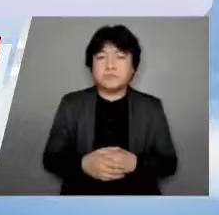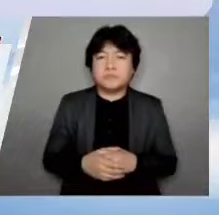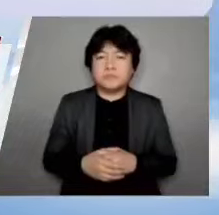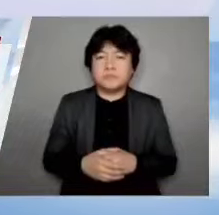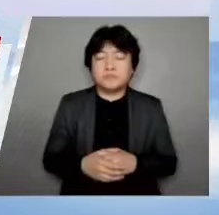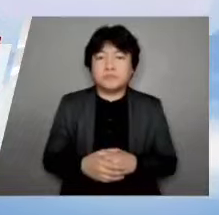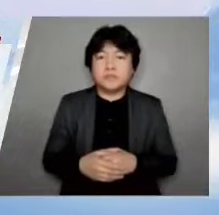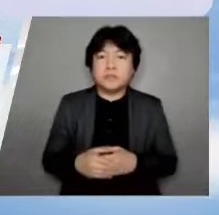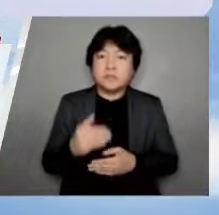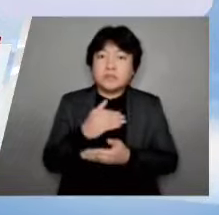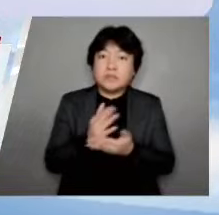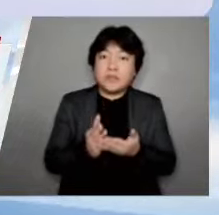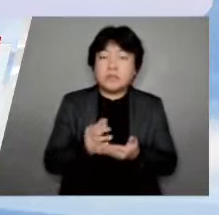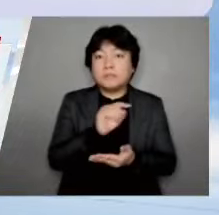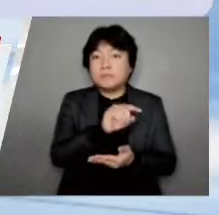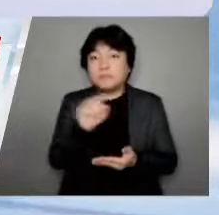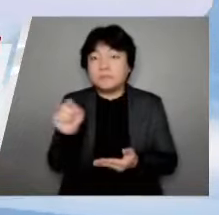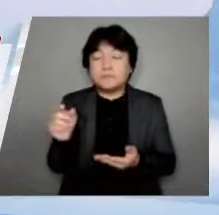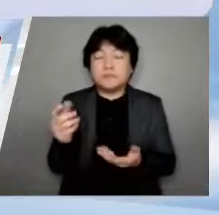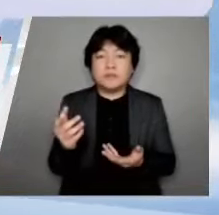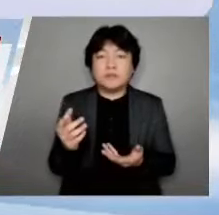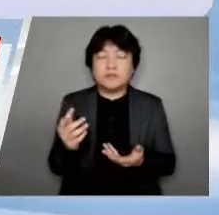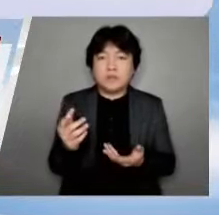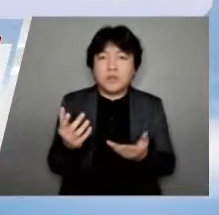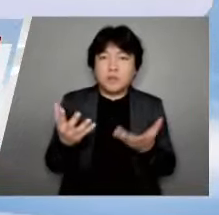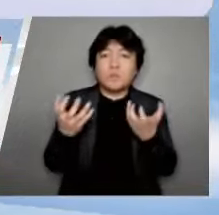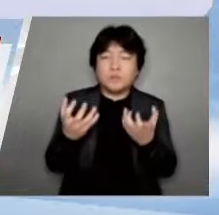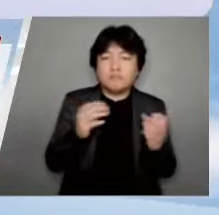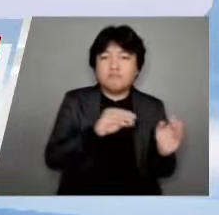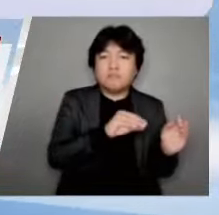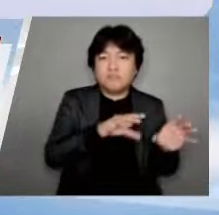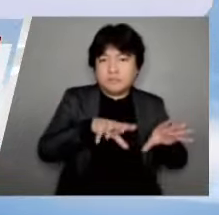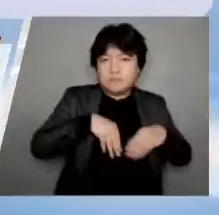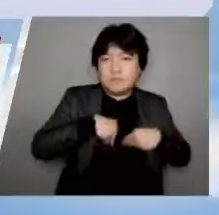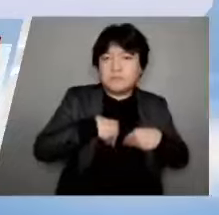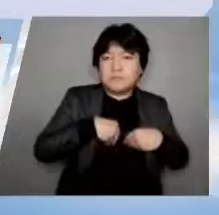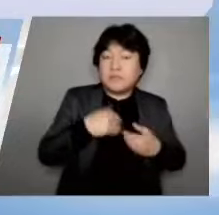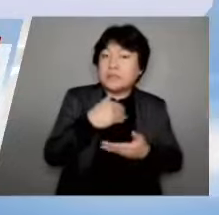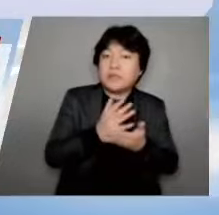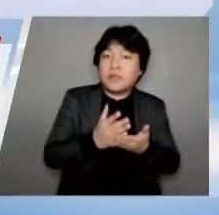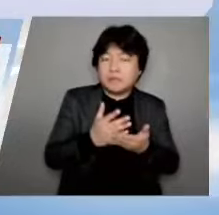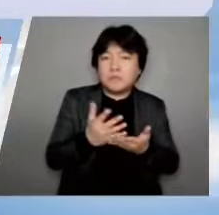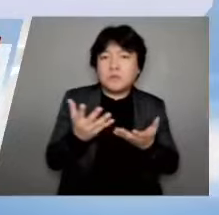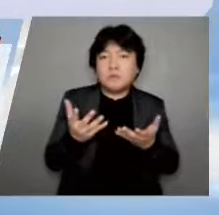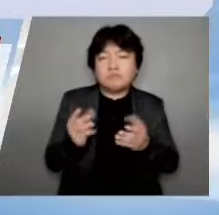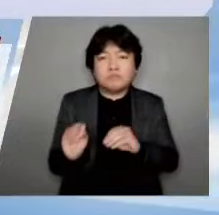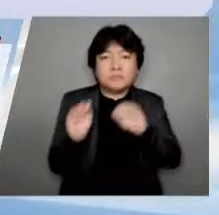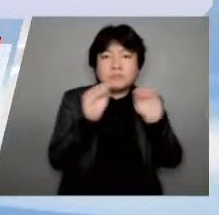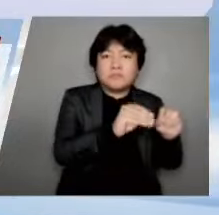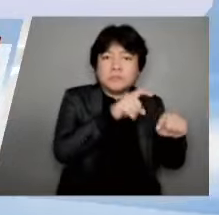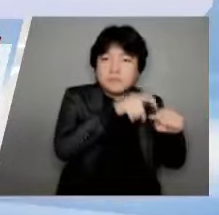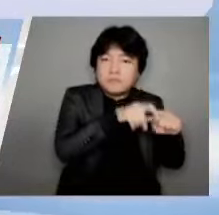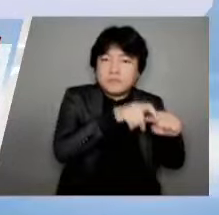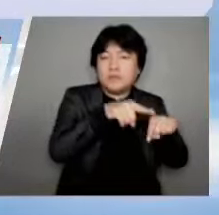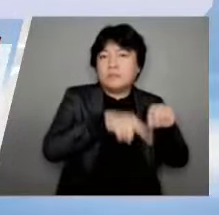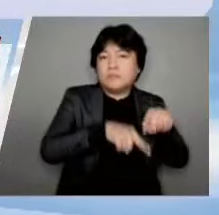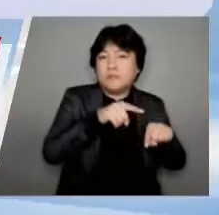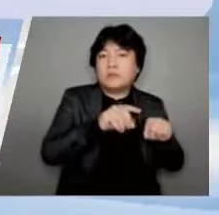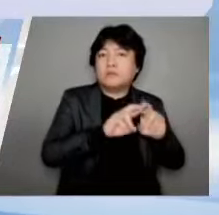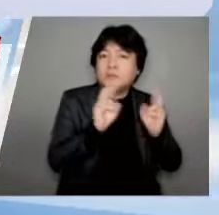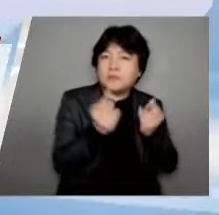na makisunong muna dun sa mga kanilang mga relatives at sa kanila pong mga kaibigan. Pero yun pong